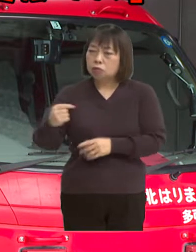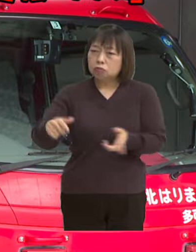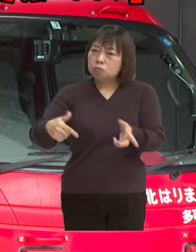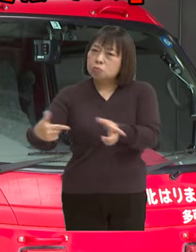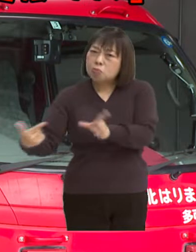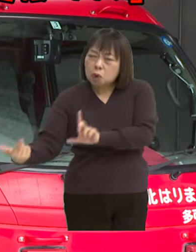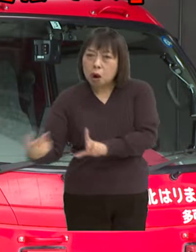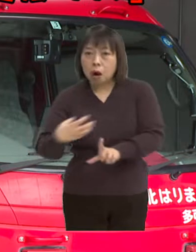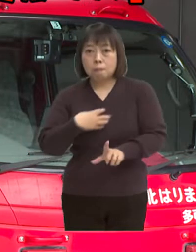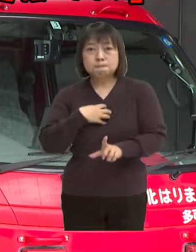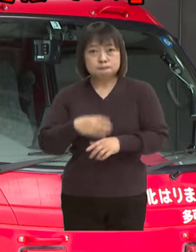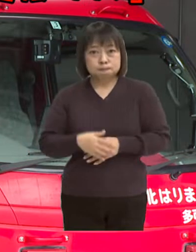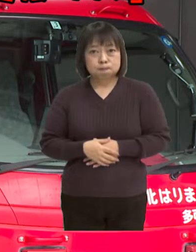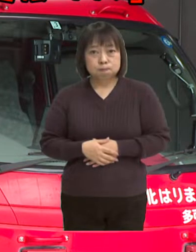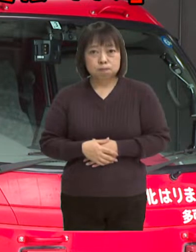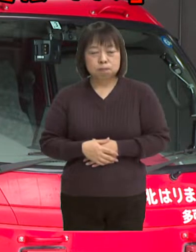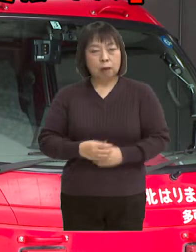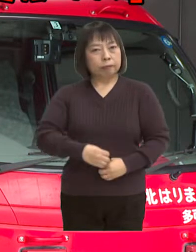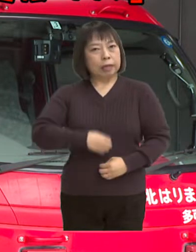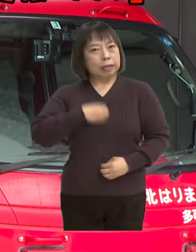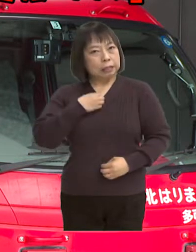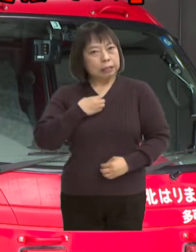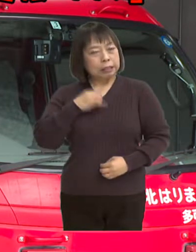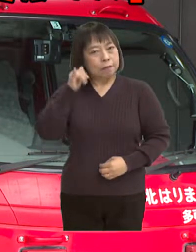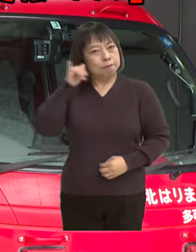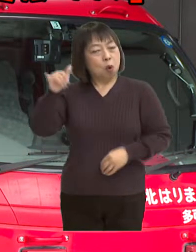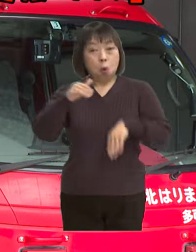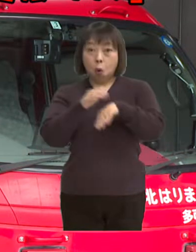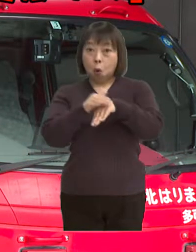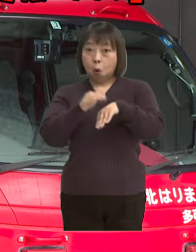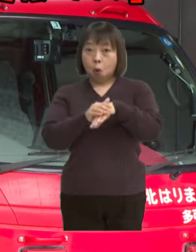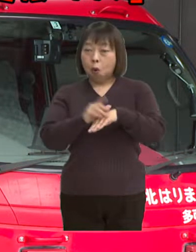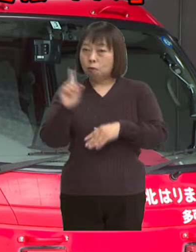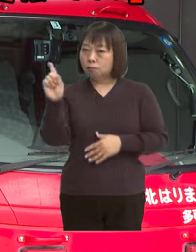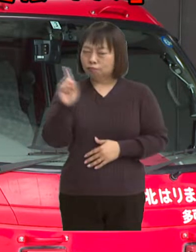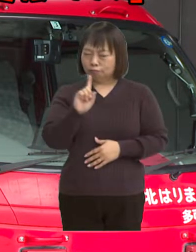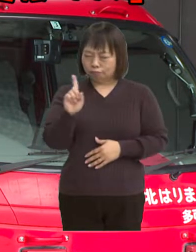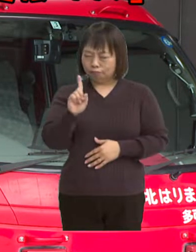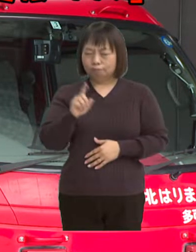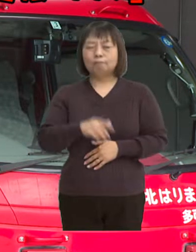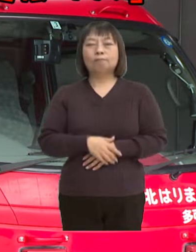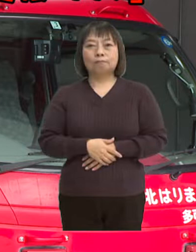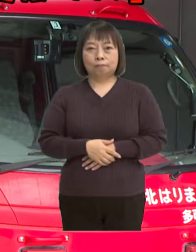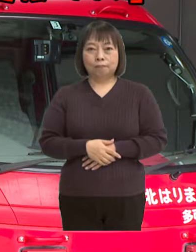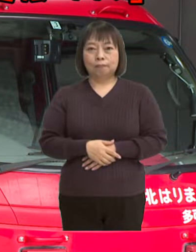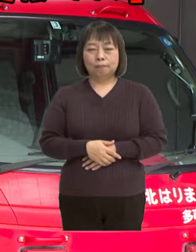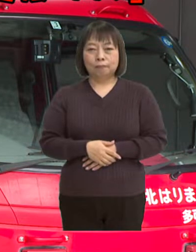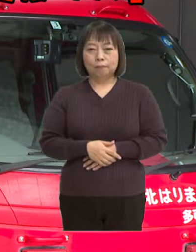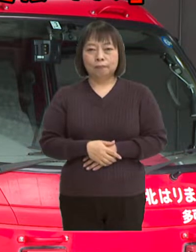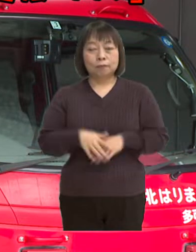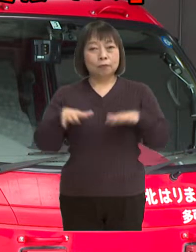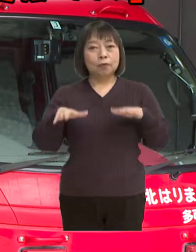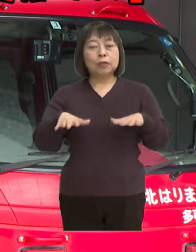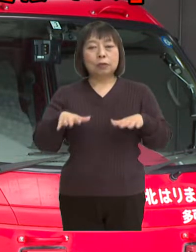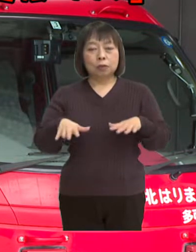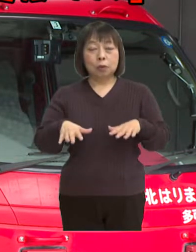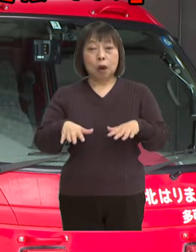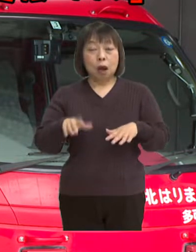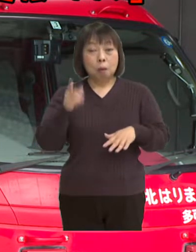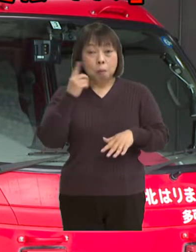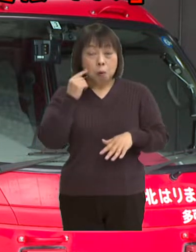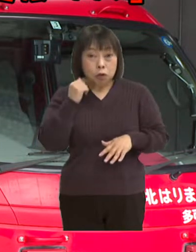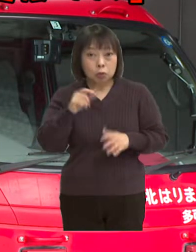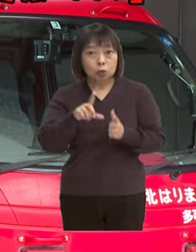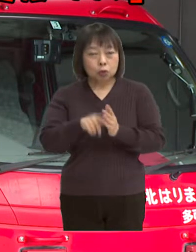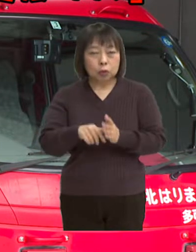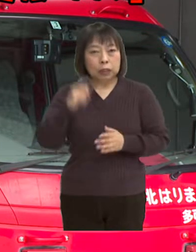があります。では正しい119番通報とはどのような通報でしょうか。本日はいざという時の